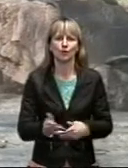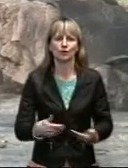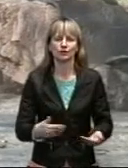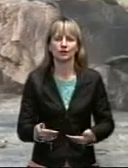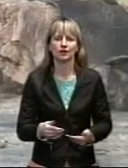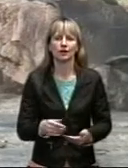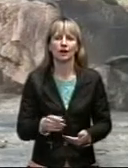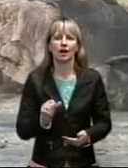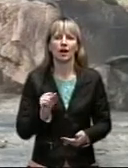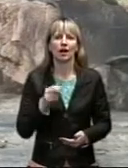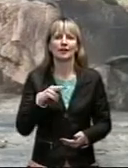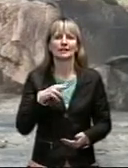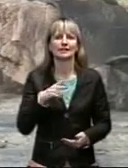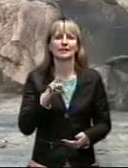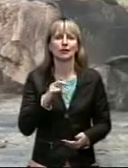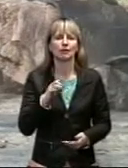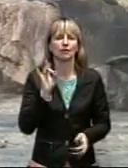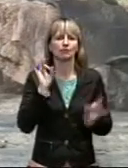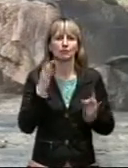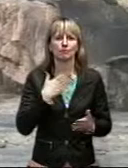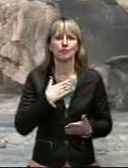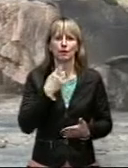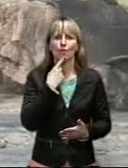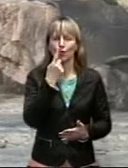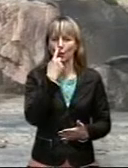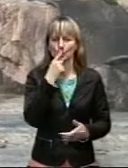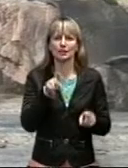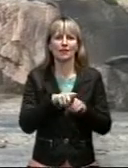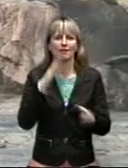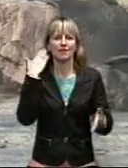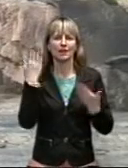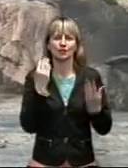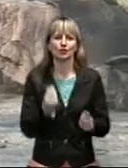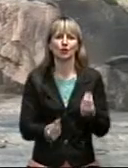загравала біля мого носа. Такими веселими жартами українці